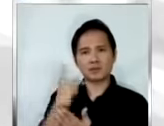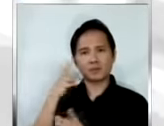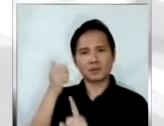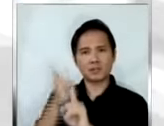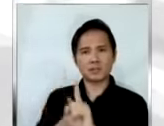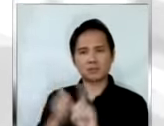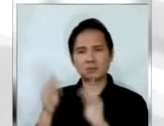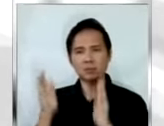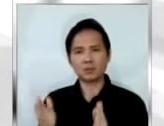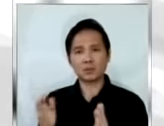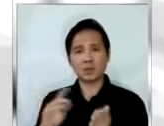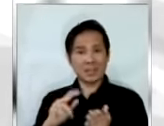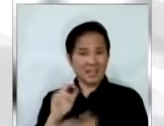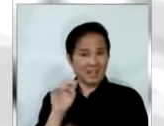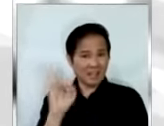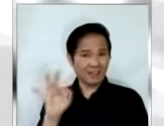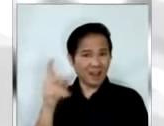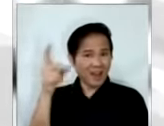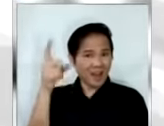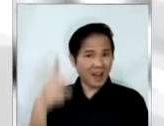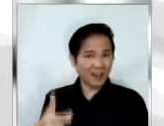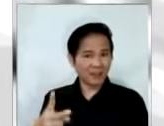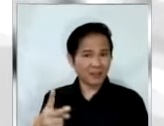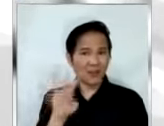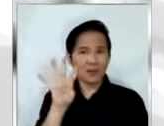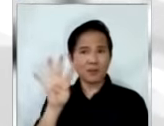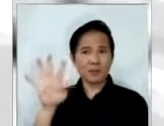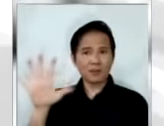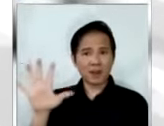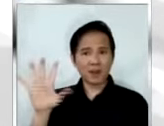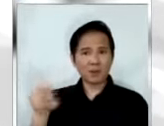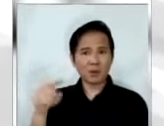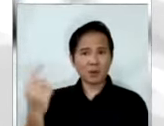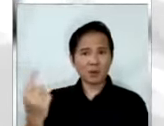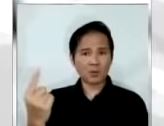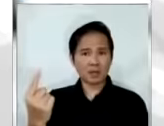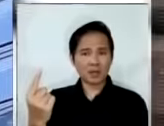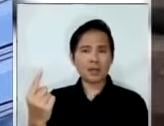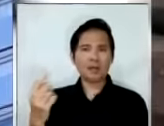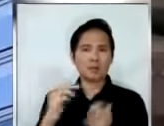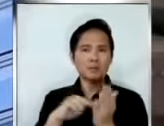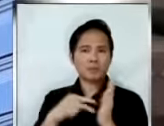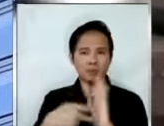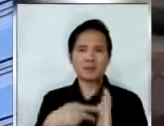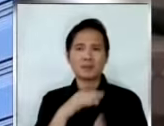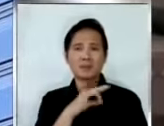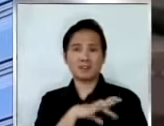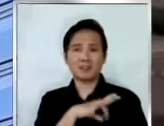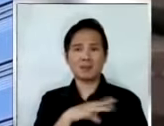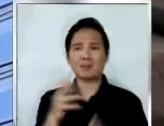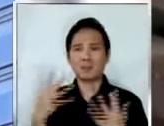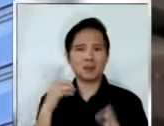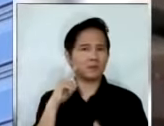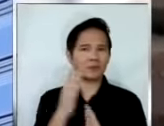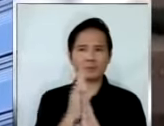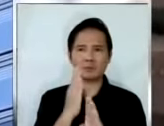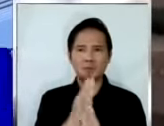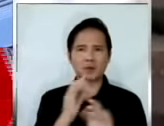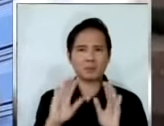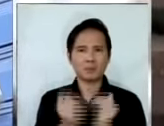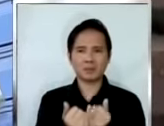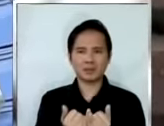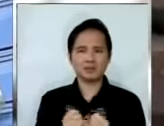kakalahatiin ang karaniwang 45 pasaherong kapasidad ng bus, hindi na raw kikita ang mga bus company. Direct expenses pa lang yan.